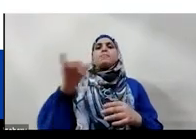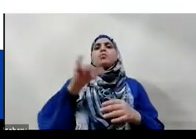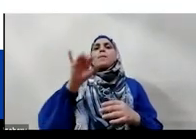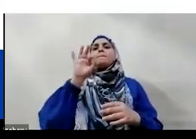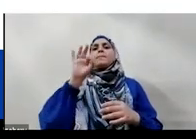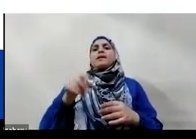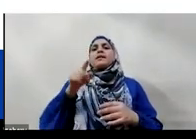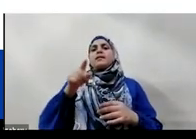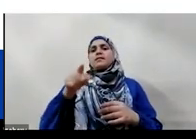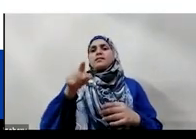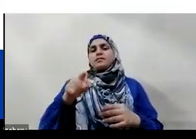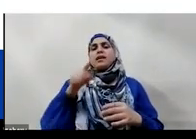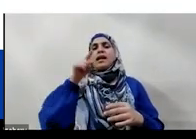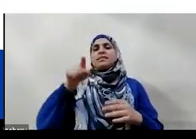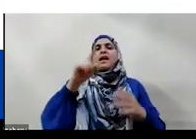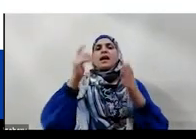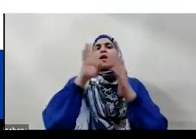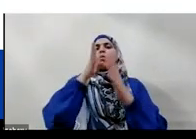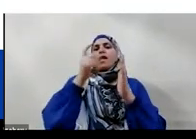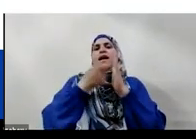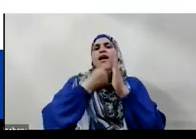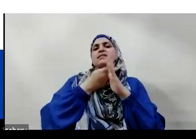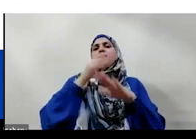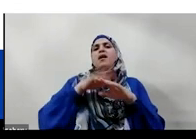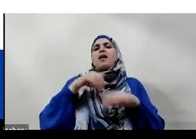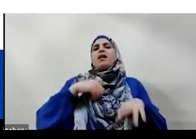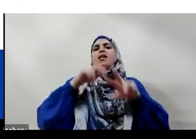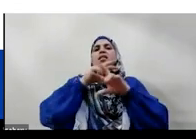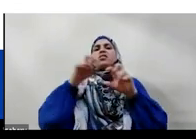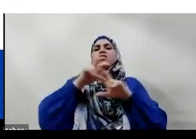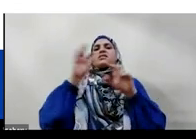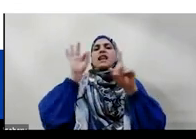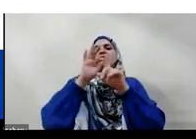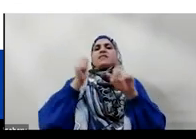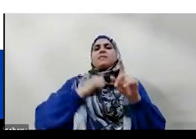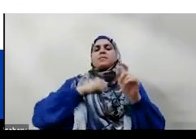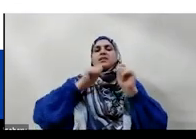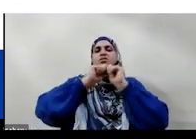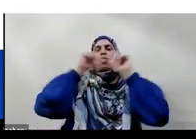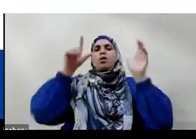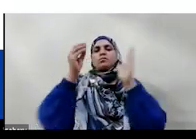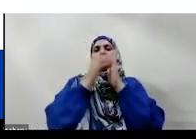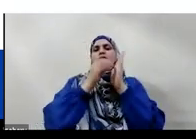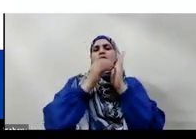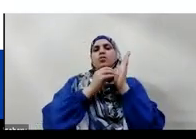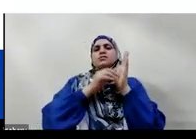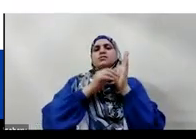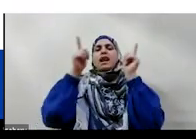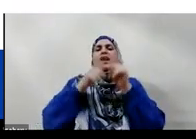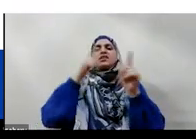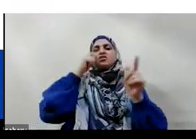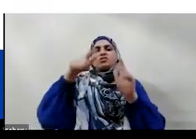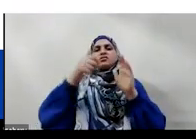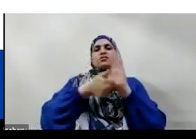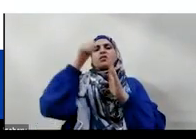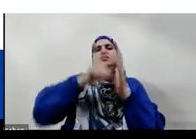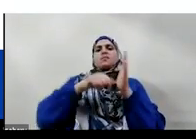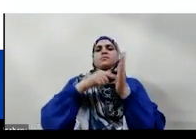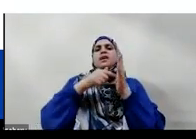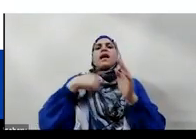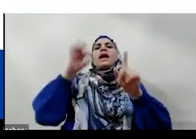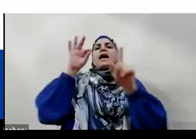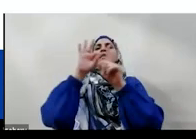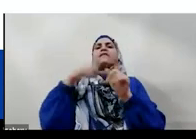research objective. أول جزء كده هيبقى مطلوب مني إن أنا أوضح في للجنة اللي بتقيم الابلكيشن اهدافي من التقديم على